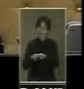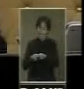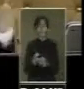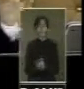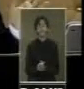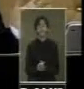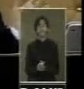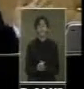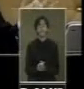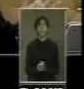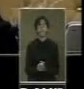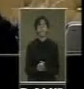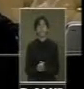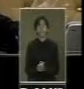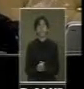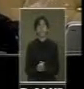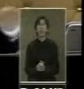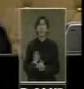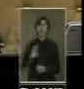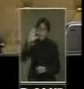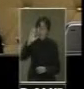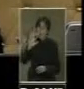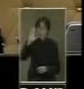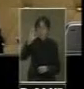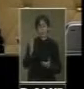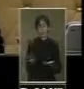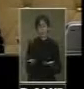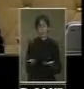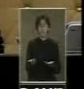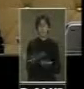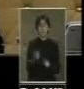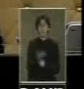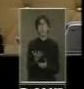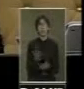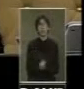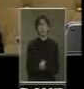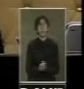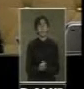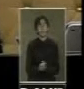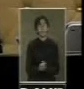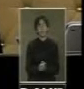นะครับเนี่ยท่านก็ประท้วงกันอีกแล้วนะครับ